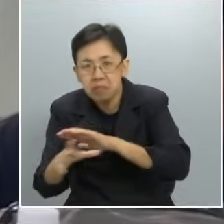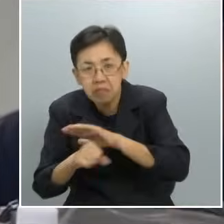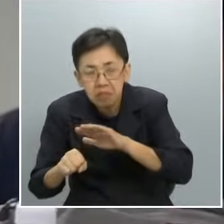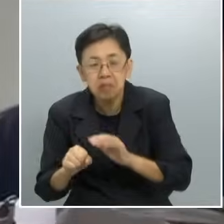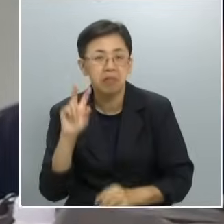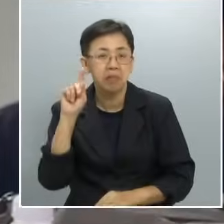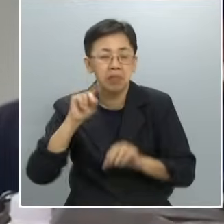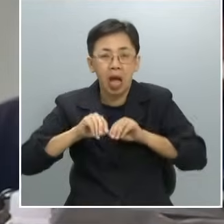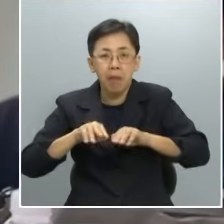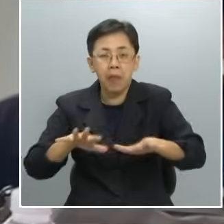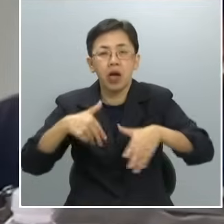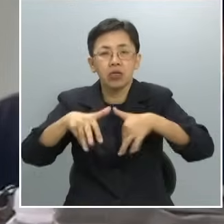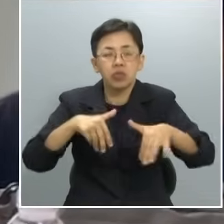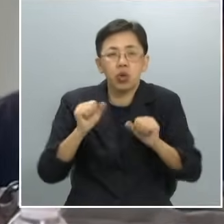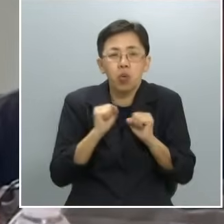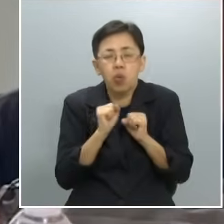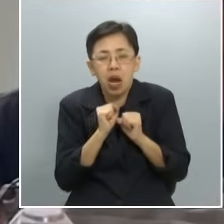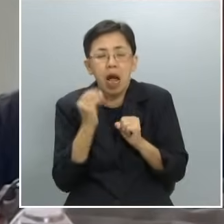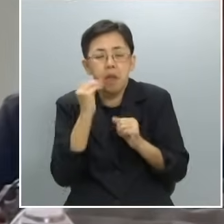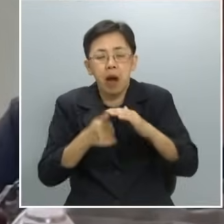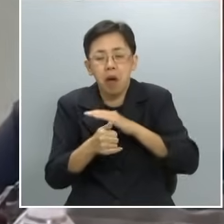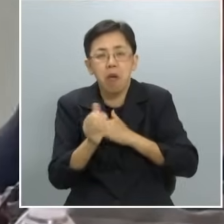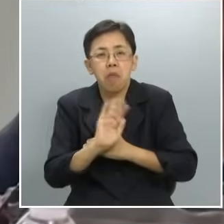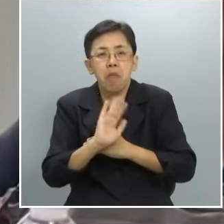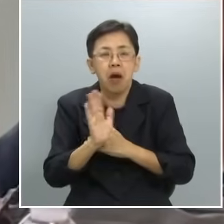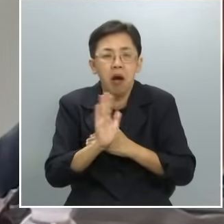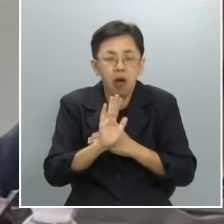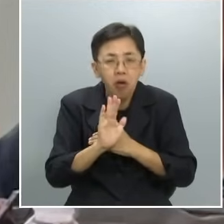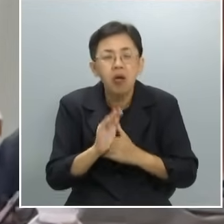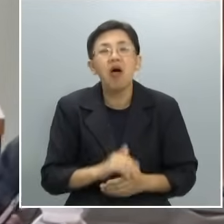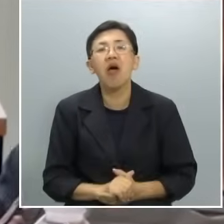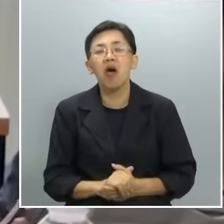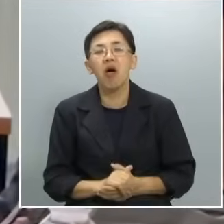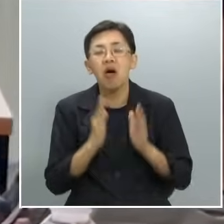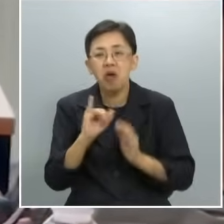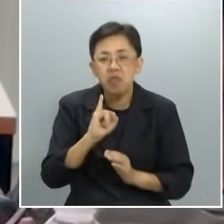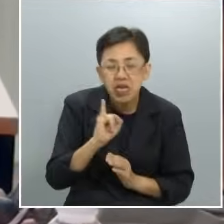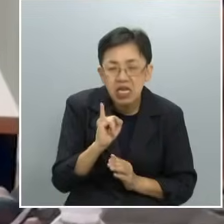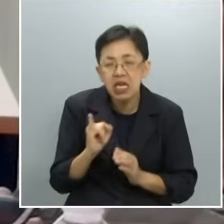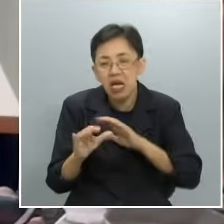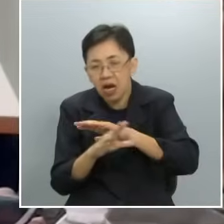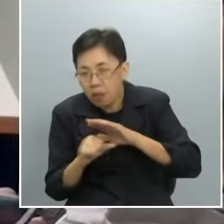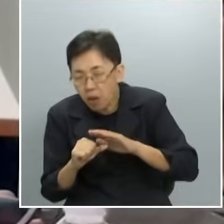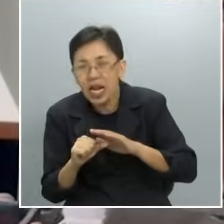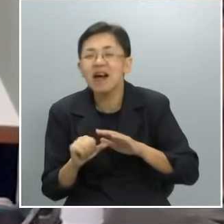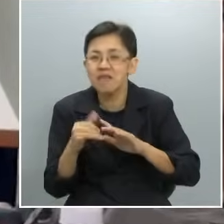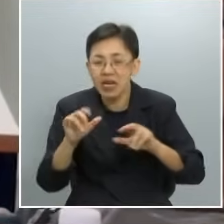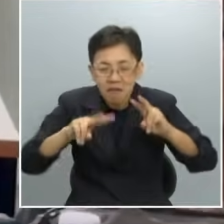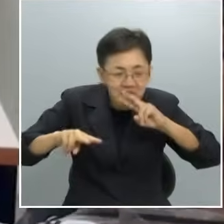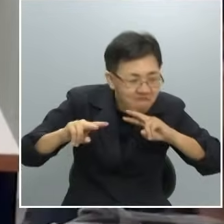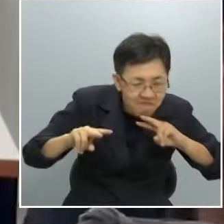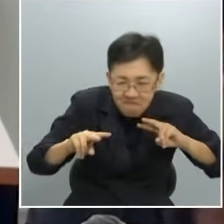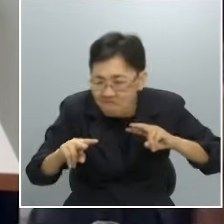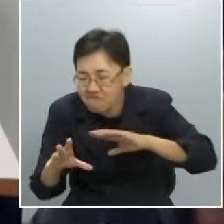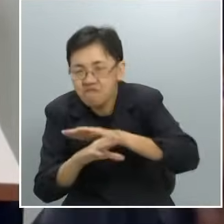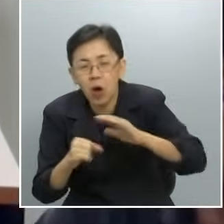ระสือเนี่ยชาวบ้านก็เลยไม่กล้าออกจากบ้านแล้วก็เลยยิ่งเป็นการเปิดทางให้โจรทำงานสะดวกมากขึ้นนะคะส่วนผู้ใหญ่